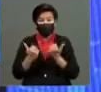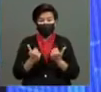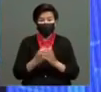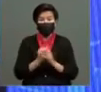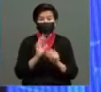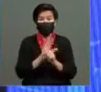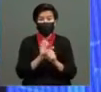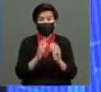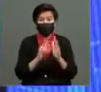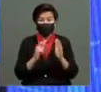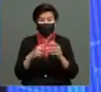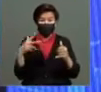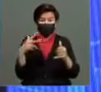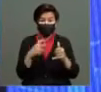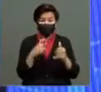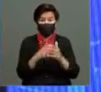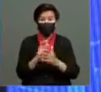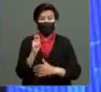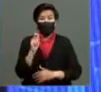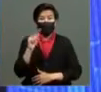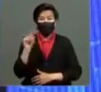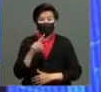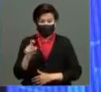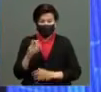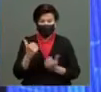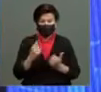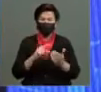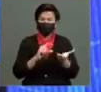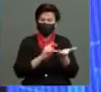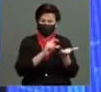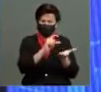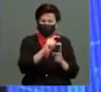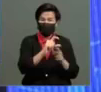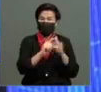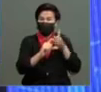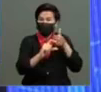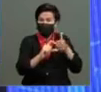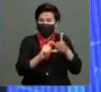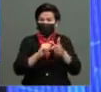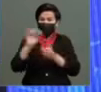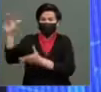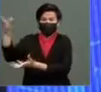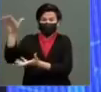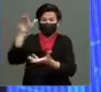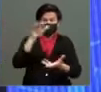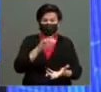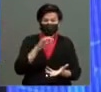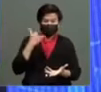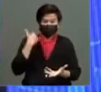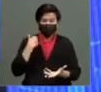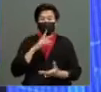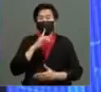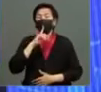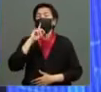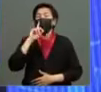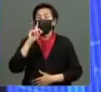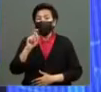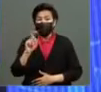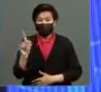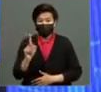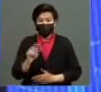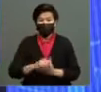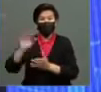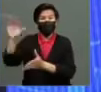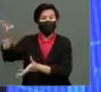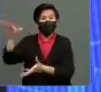คซีนโควิดของสยามไบโอไซแอนมีประสิทธิภาพและจะมีการส่งมอบเร็วๆนี้จึงอยากจะถามค่ะว่าจะสามารถส่งม